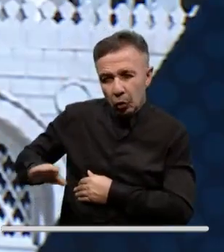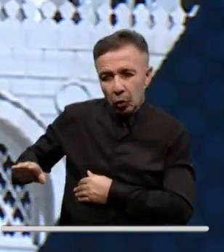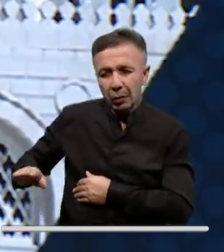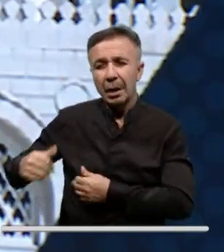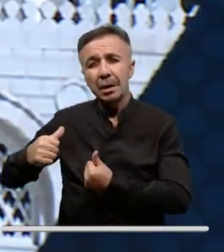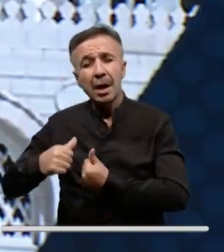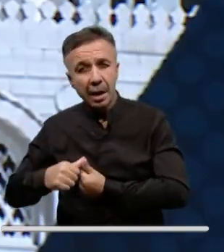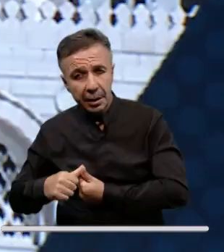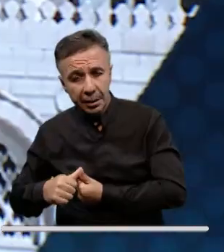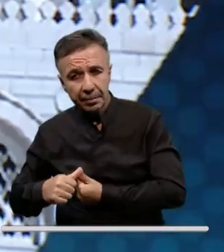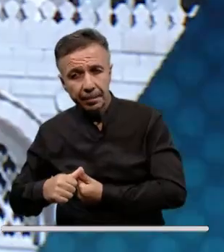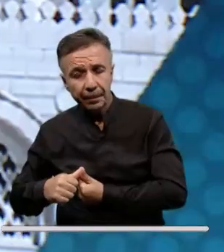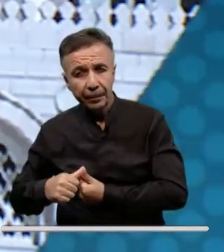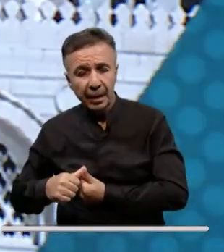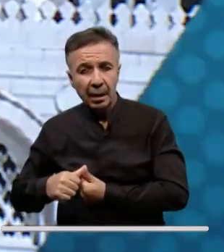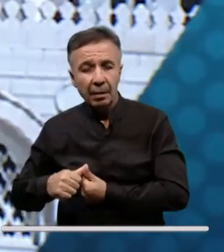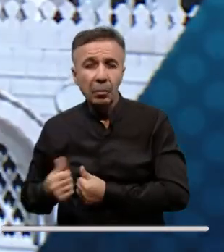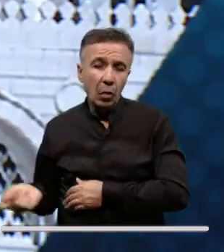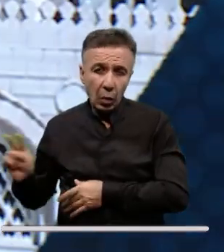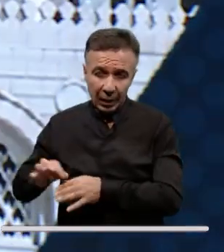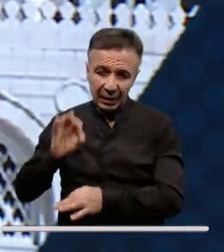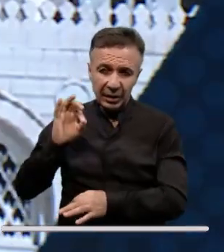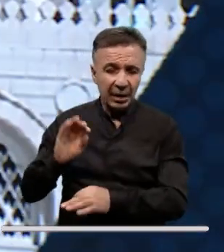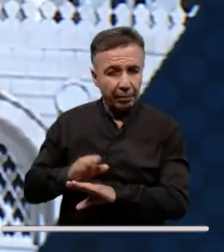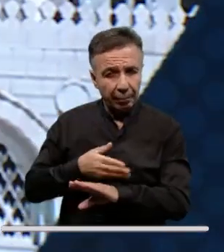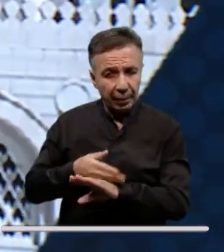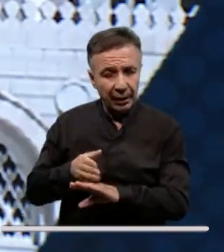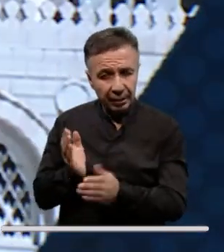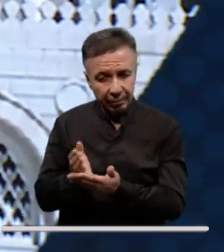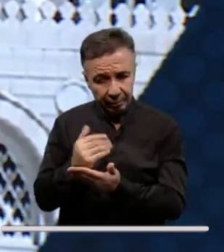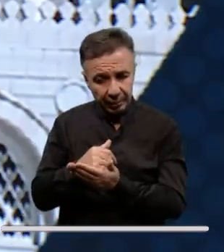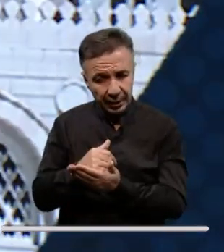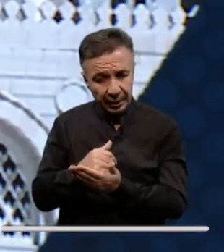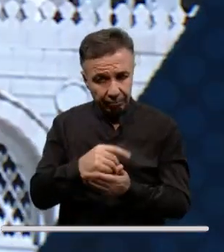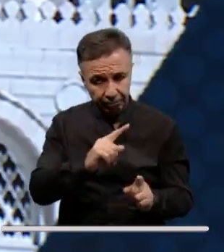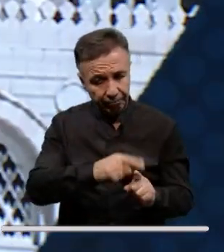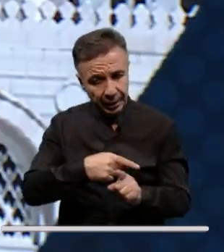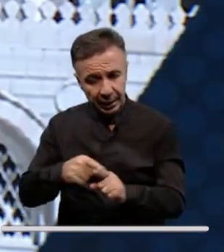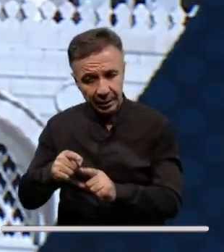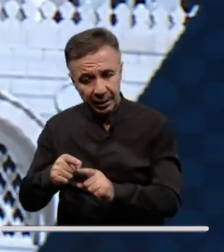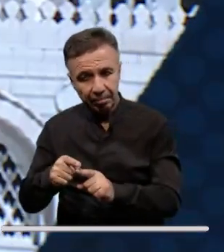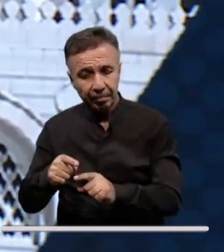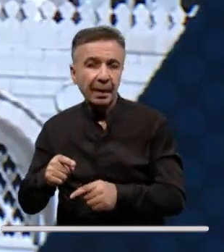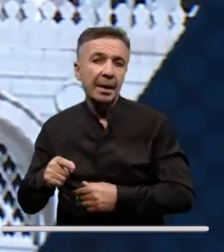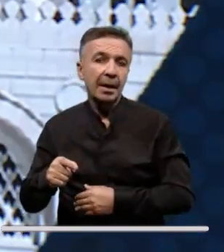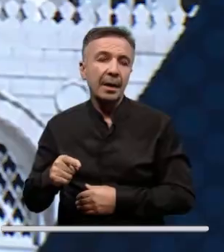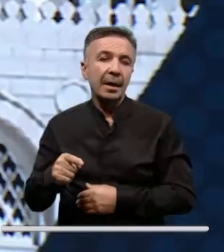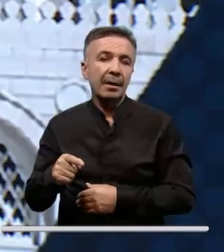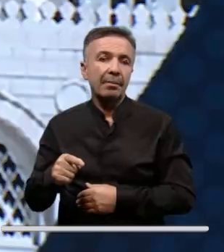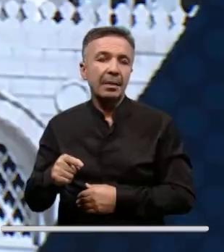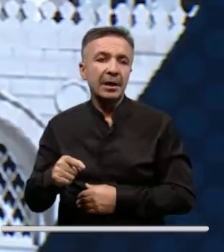eşi bu vefat eden kişinin malını bölüştüler yani miras sahiplerine